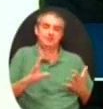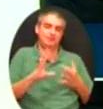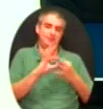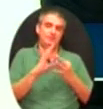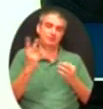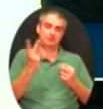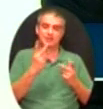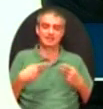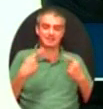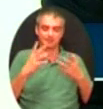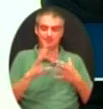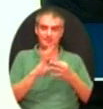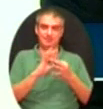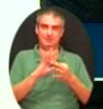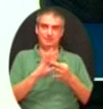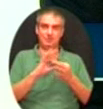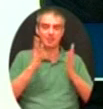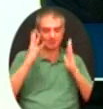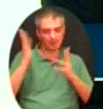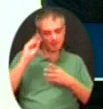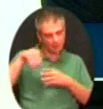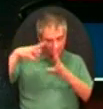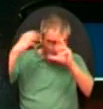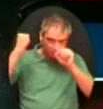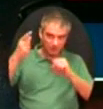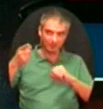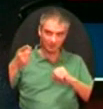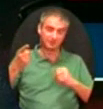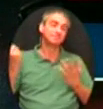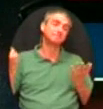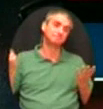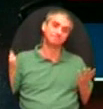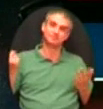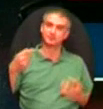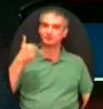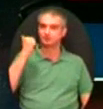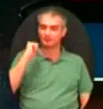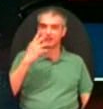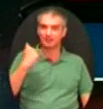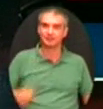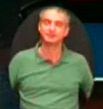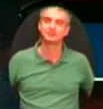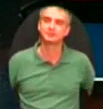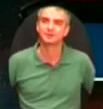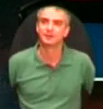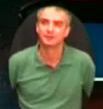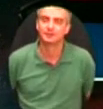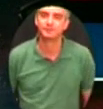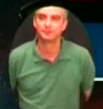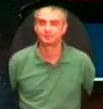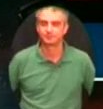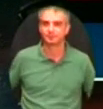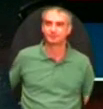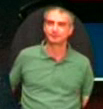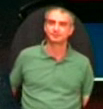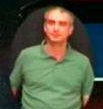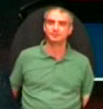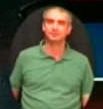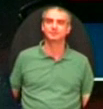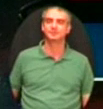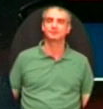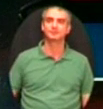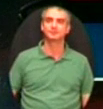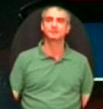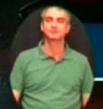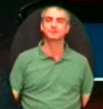שני הימים האלה יתחברו גם יחד. הנכבה תהיה על השגרירות. בדיוק. זה, אתמול היה רמז, אתמול היה רמז של, יותר מרמז, של שר